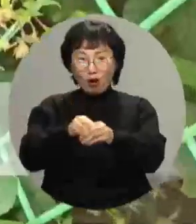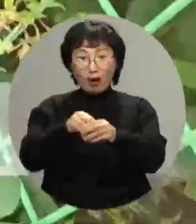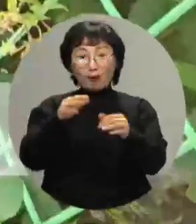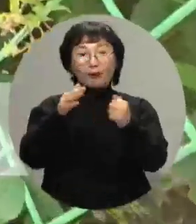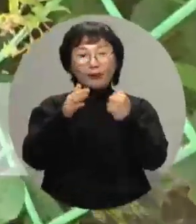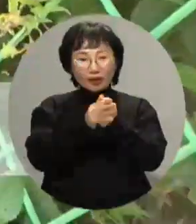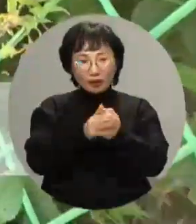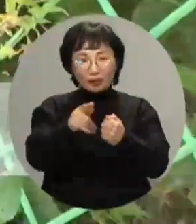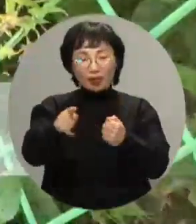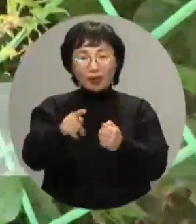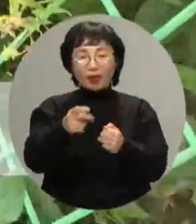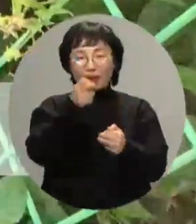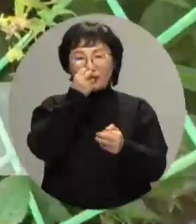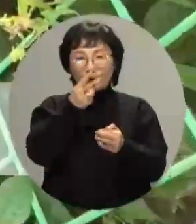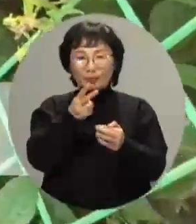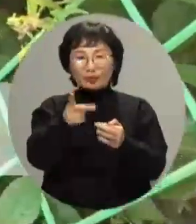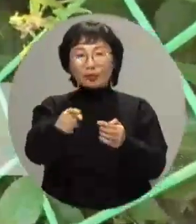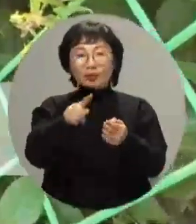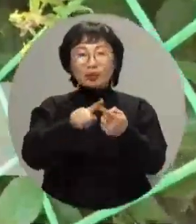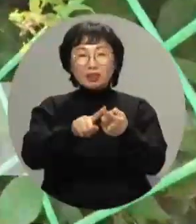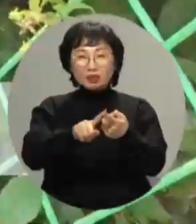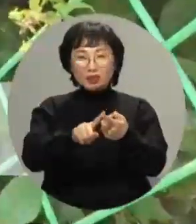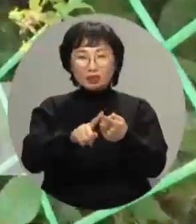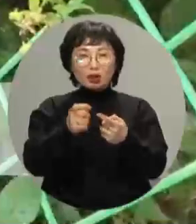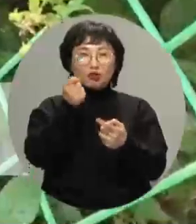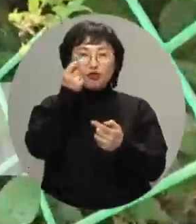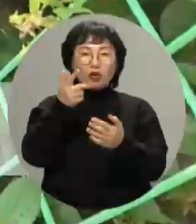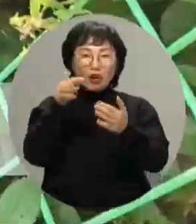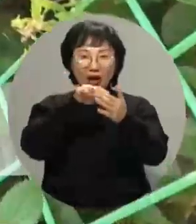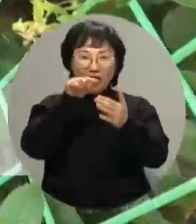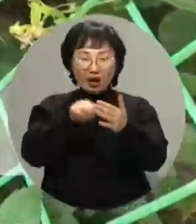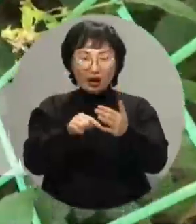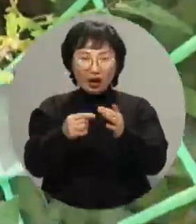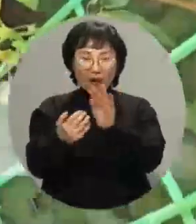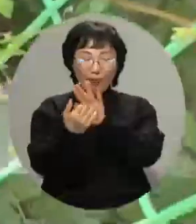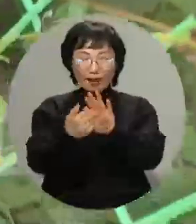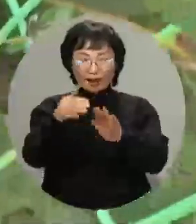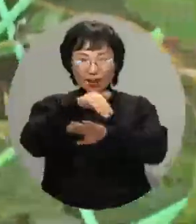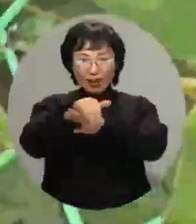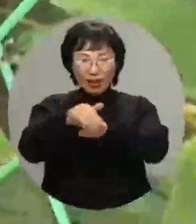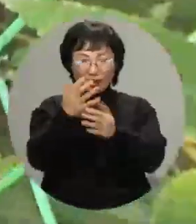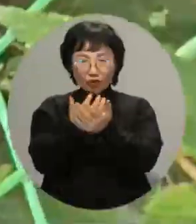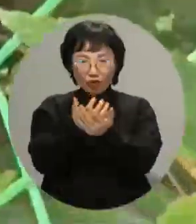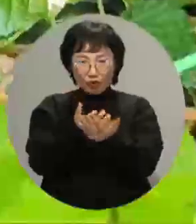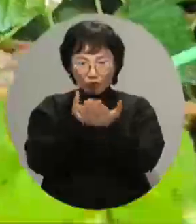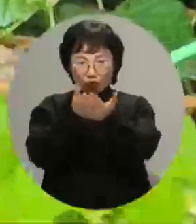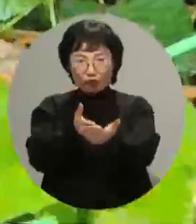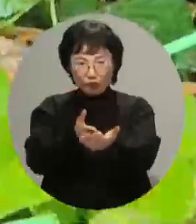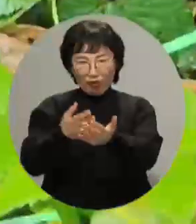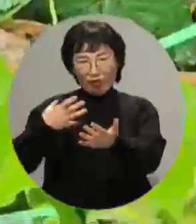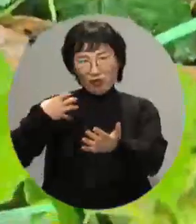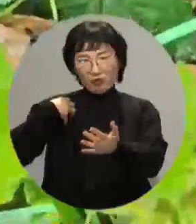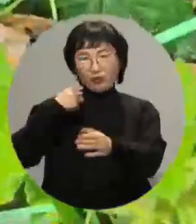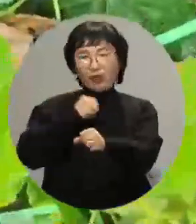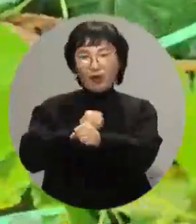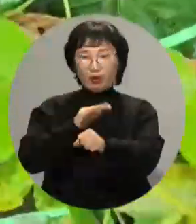처리 시설 등 악취 발생 시설은 6개월 이내에 악취 방지 계획을 제출해야 하는 등의 의무가 부과됩니다.